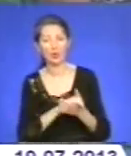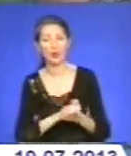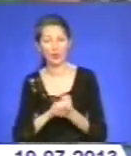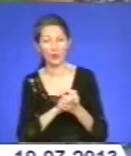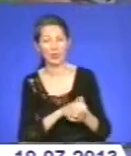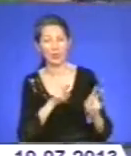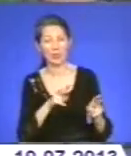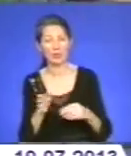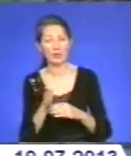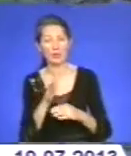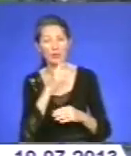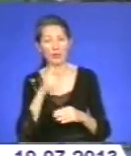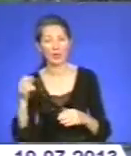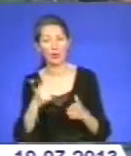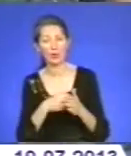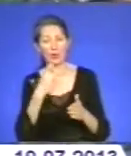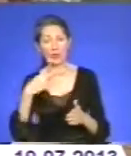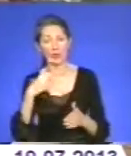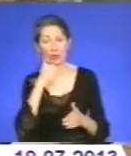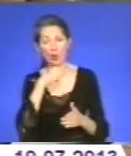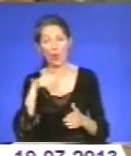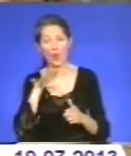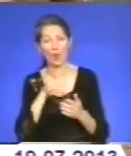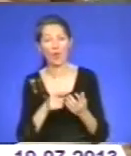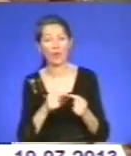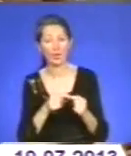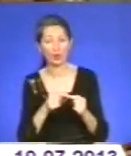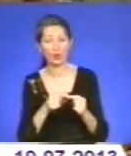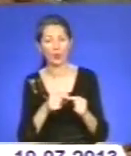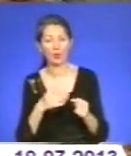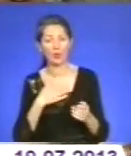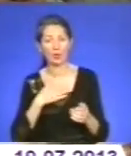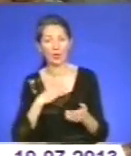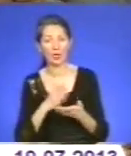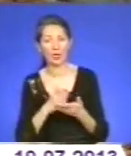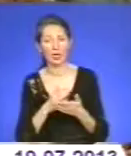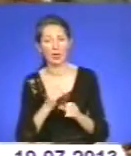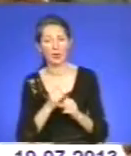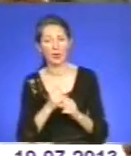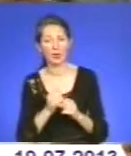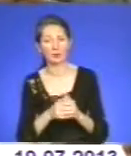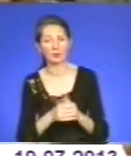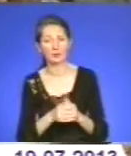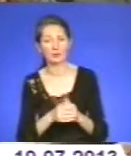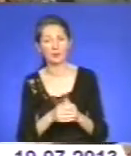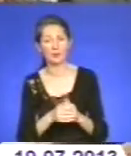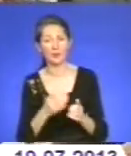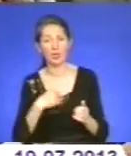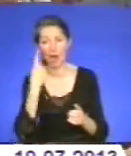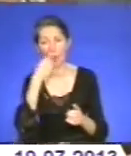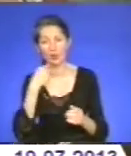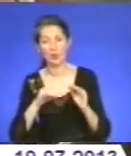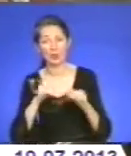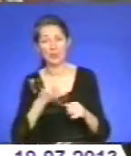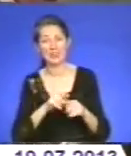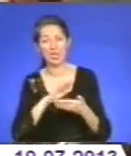рибалок терміном до 2020 року включно. Згідно закону України і договору, я особисто складав цей